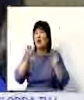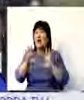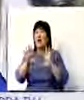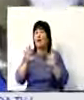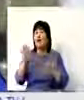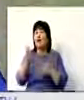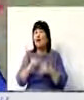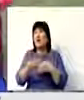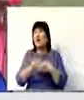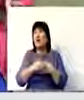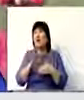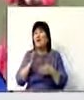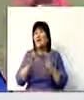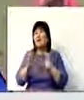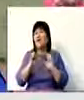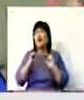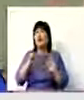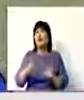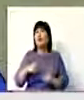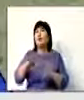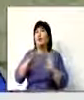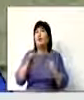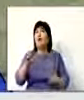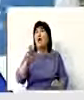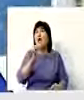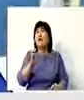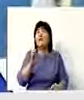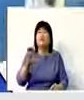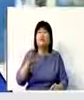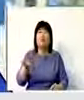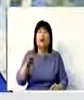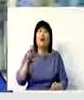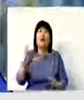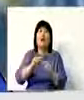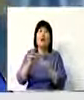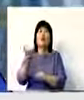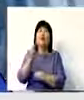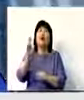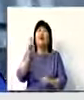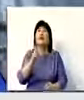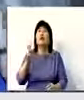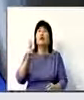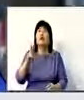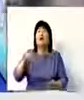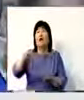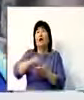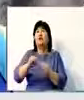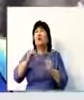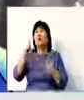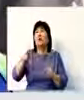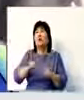алынды. Жақында ғана шахматтан спорт шебері атанған Әсел Серікбай алауды жақса, Назерке Нұрғали қатысушы спортшылардың